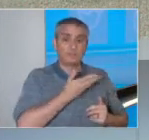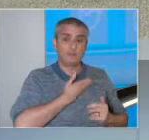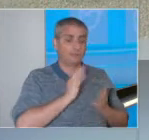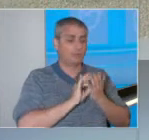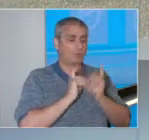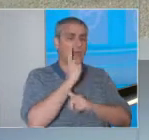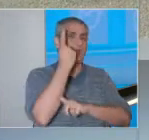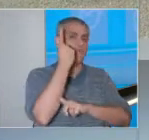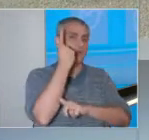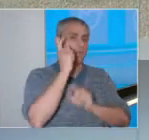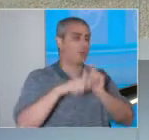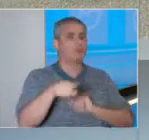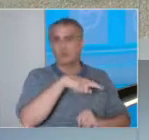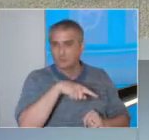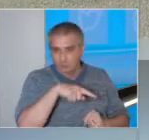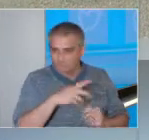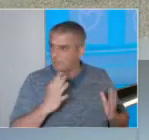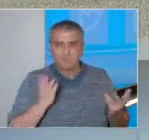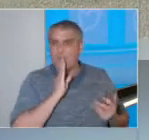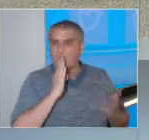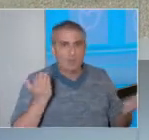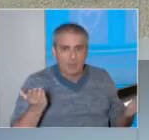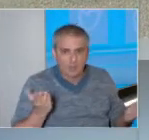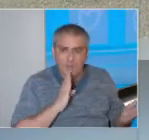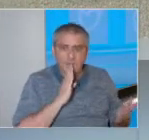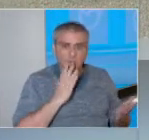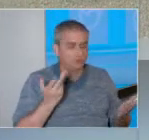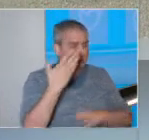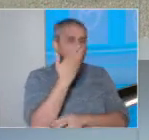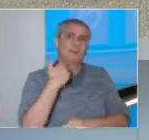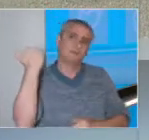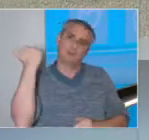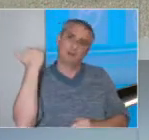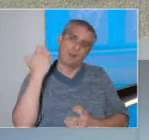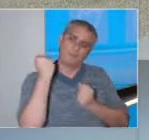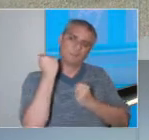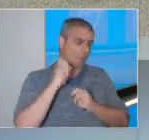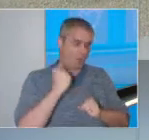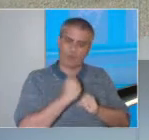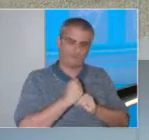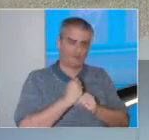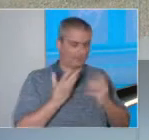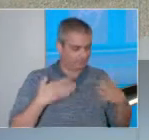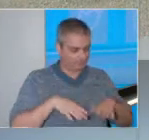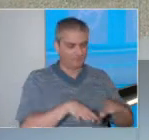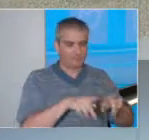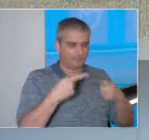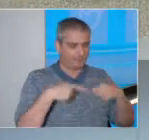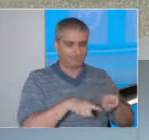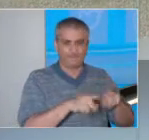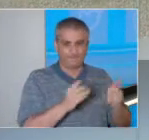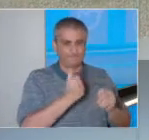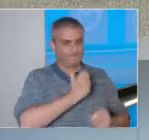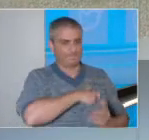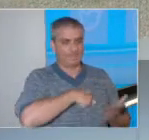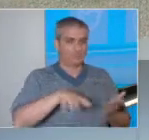מקבלים ציון מאוד גבוה מהתושבים. אבל מה הבעיה? הבעיה היא שמדינת ישראל לא עובדת ביחד עם